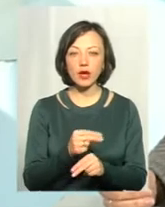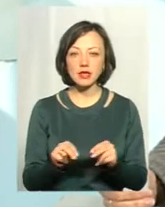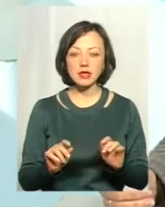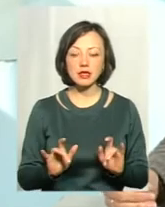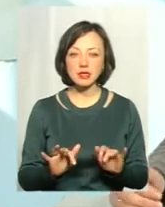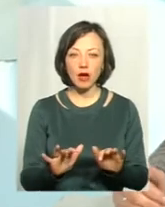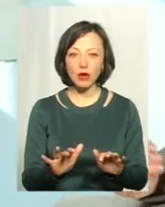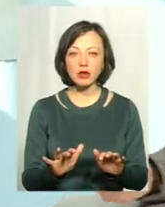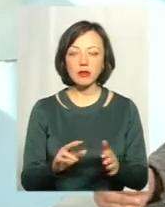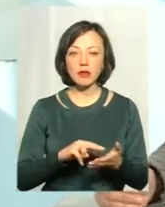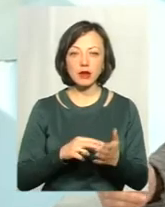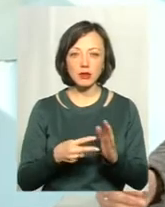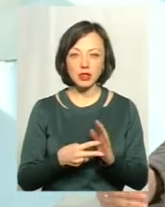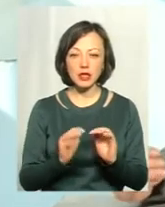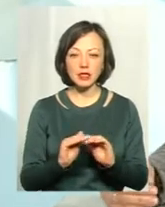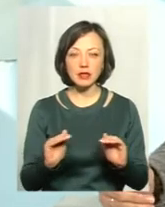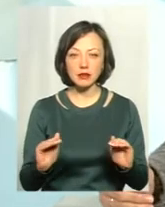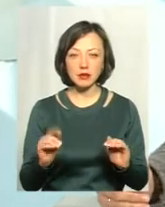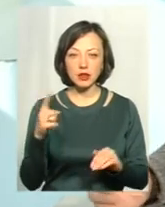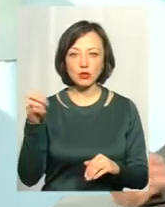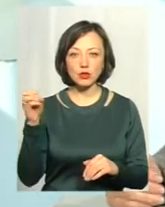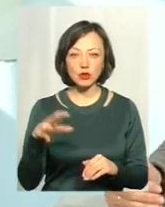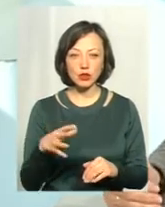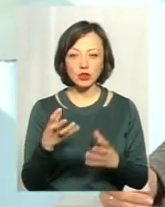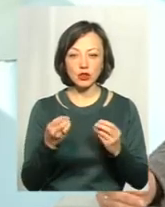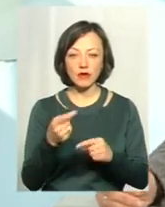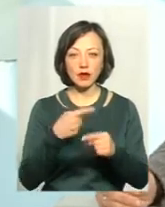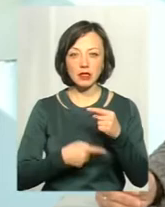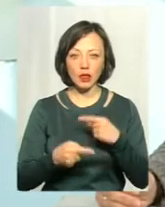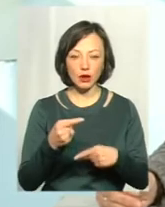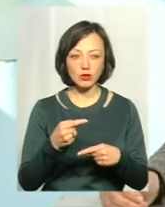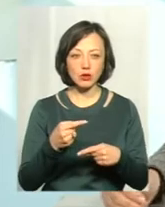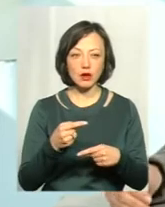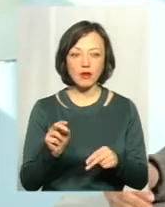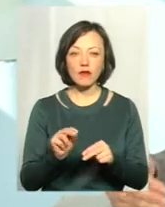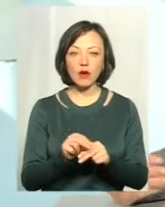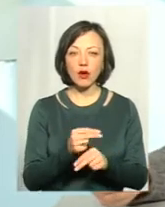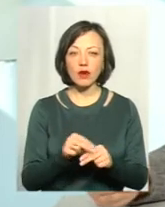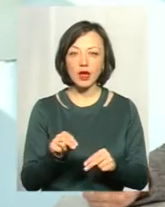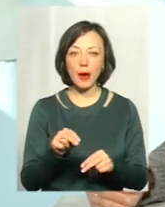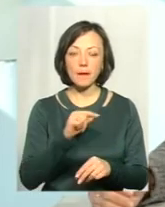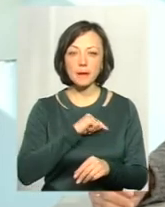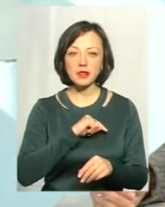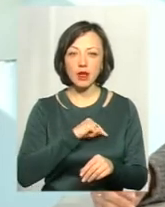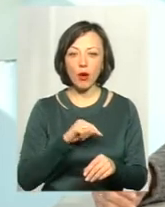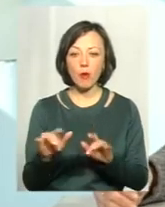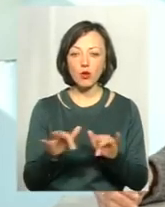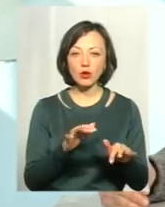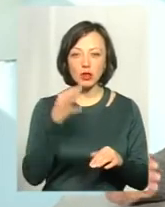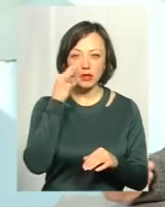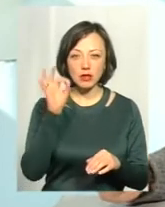заходи передбачають от, з тими дітками сонячними, я ще вертаюся, виховання психомоторних навичок,